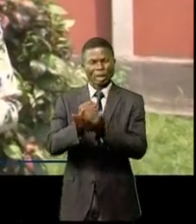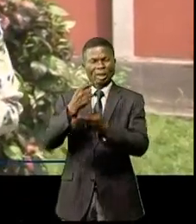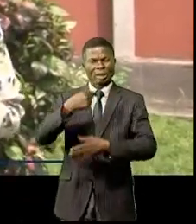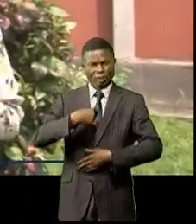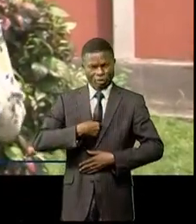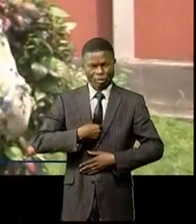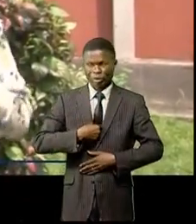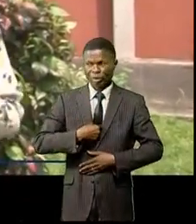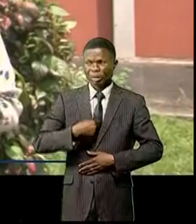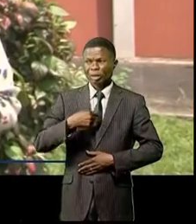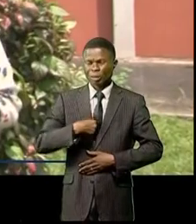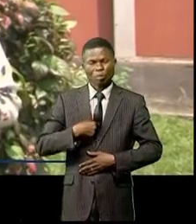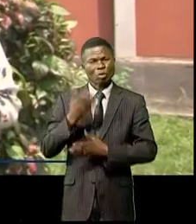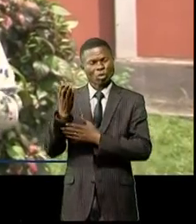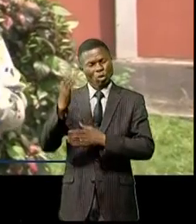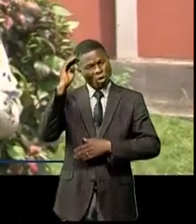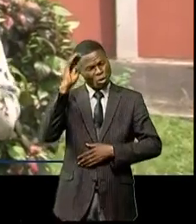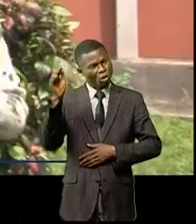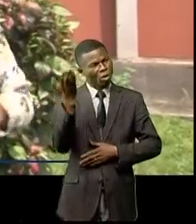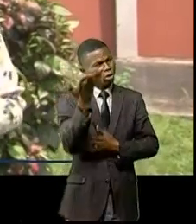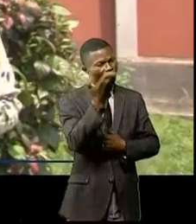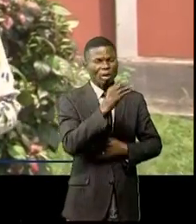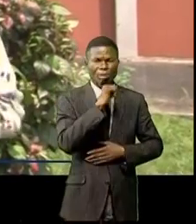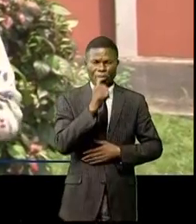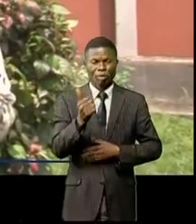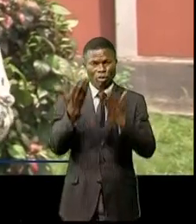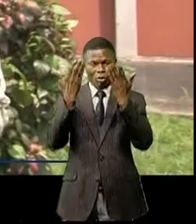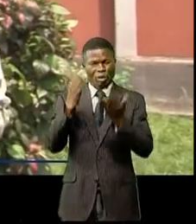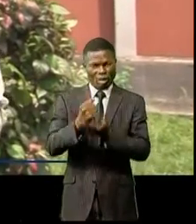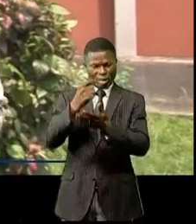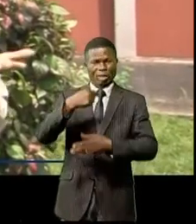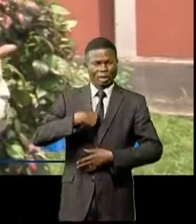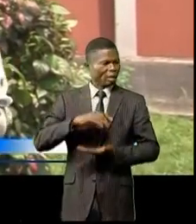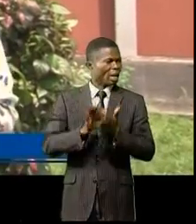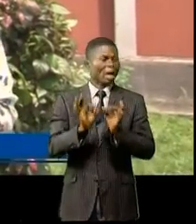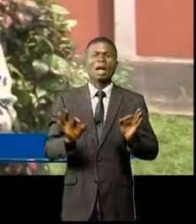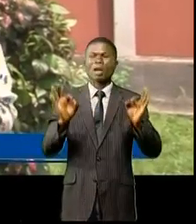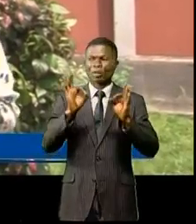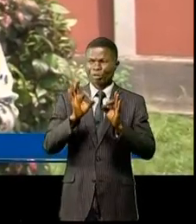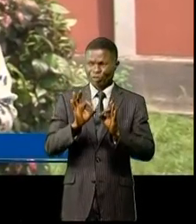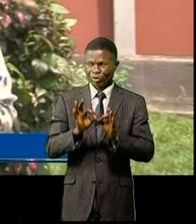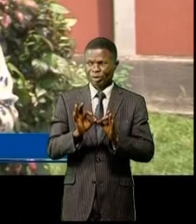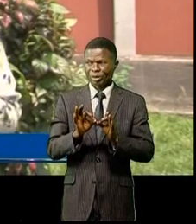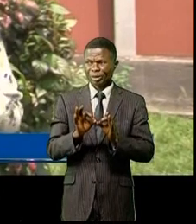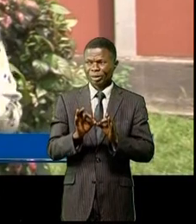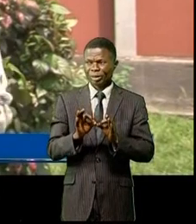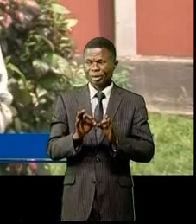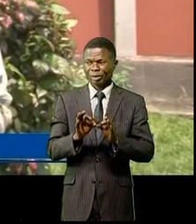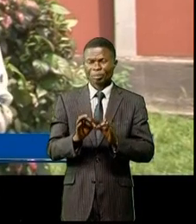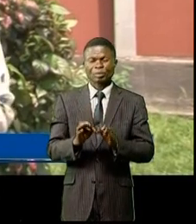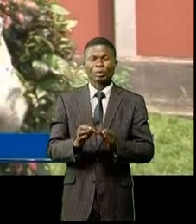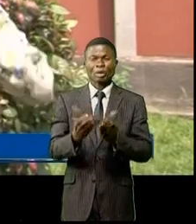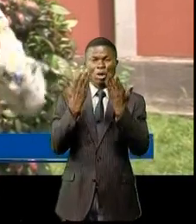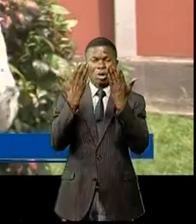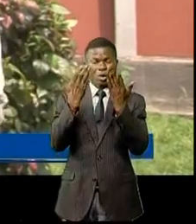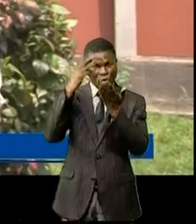que je ne sois pas quémandaise sur la rue, que les études m'aident à être utile et que les études m'aident